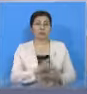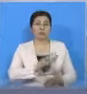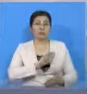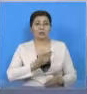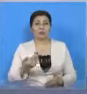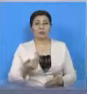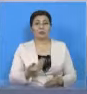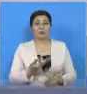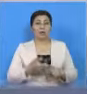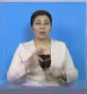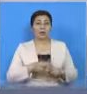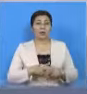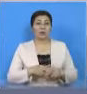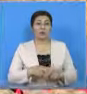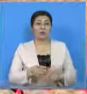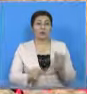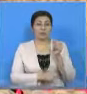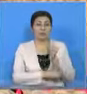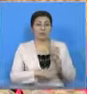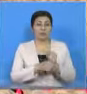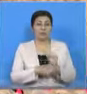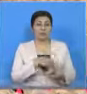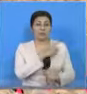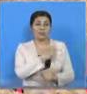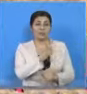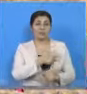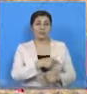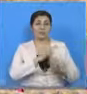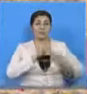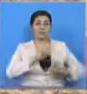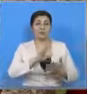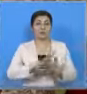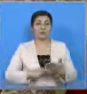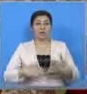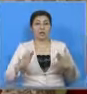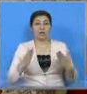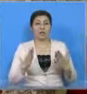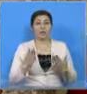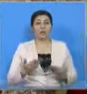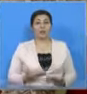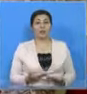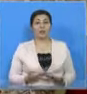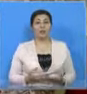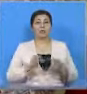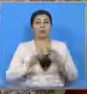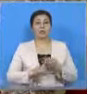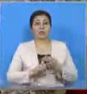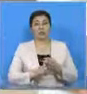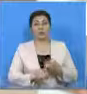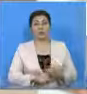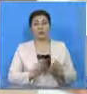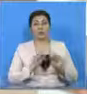Бүгінде эпидемиологтар аға буынның салып кеткен сара жолымен қызметтерін жалғастырып келеді. Тұрғындарды қауіпті дерттен сақтауда еңбек етеміз дейді